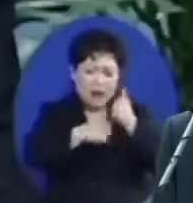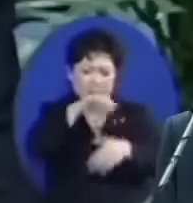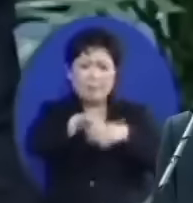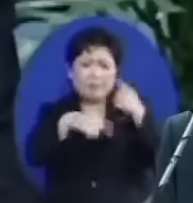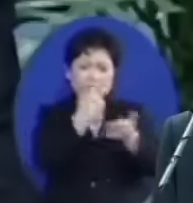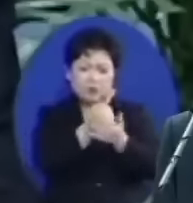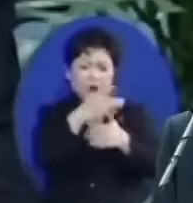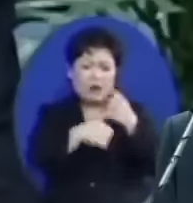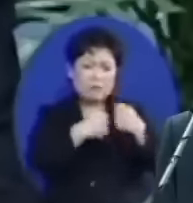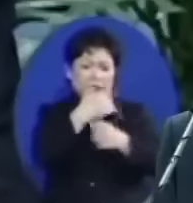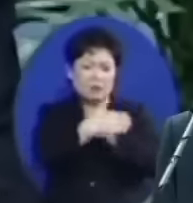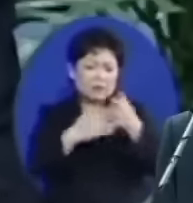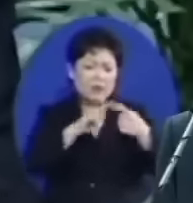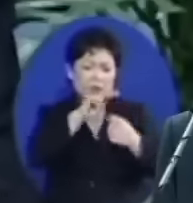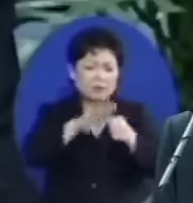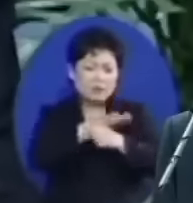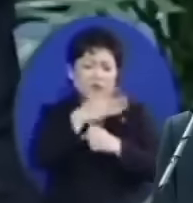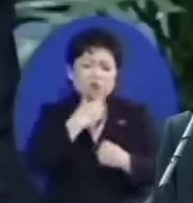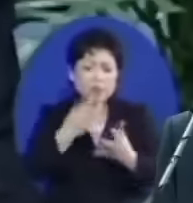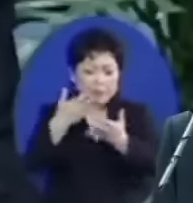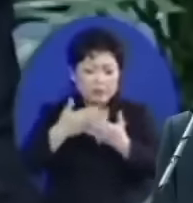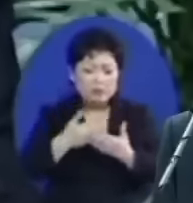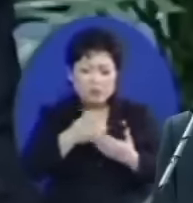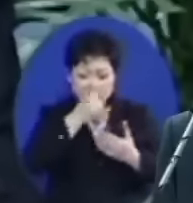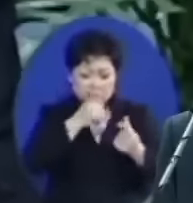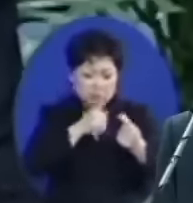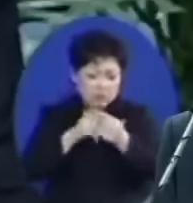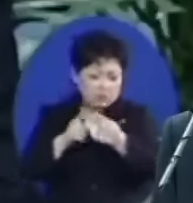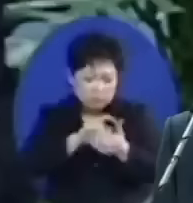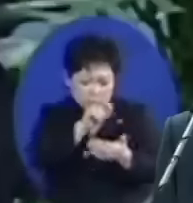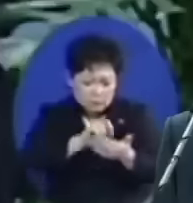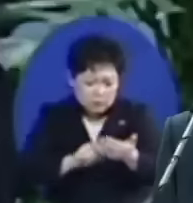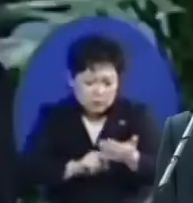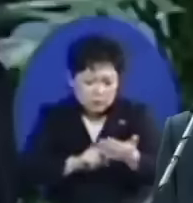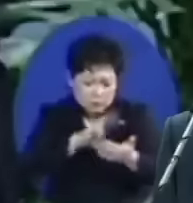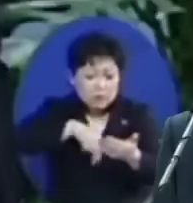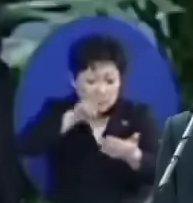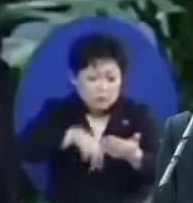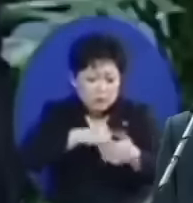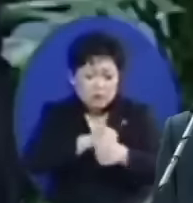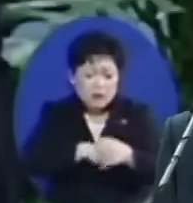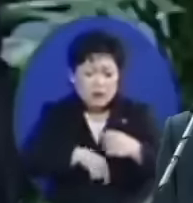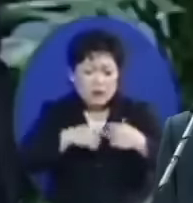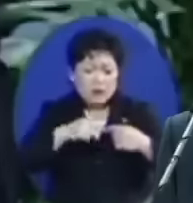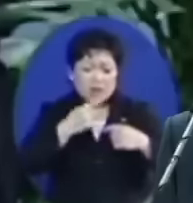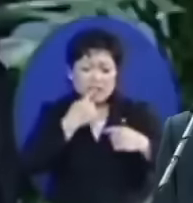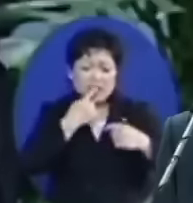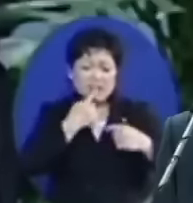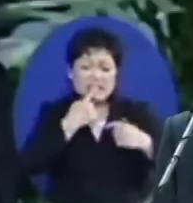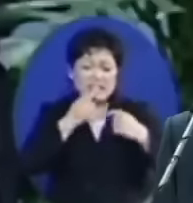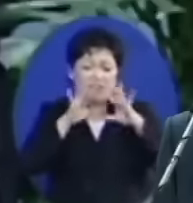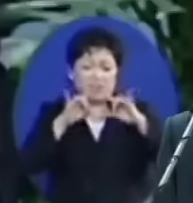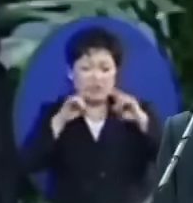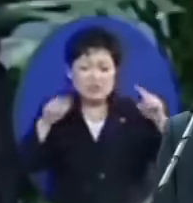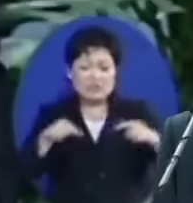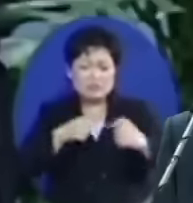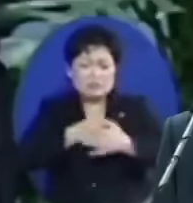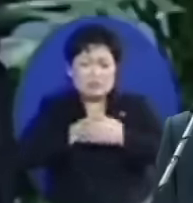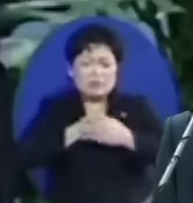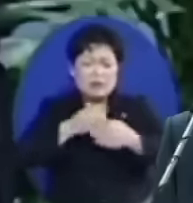하나님의 은혜와 사랑과 축복을 받을 수 있다는 글을 읽었습니다. 그 전도지를 가슴에 안고 하나님이여 내가 예수 그리스도를 구주로